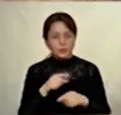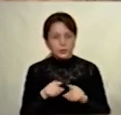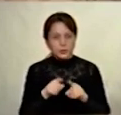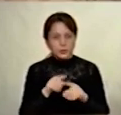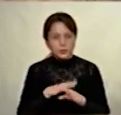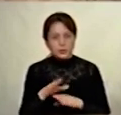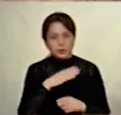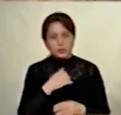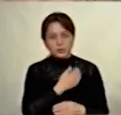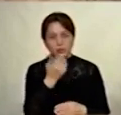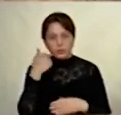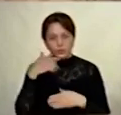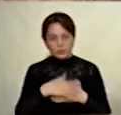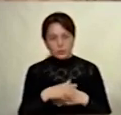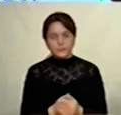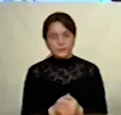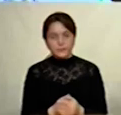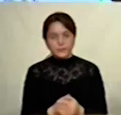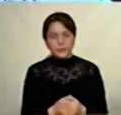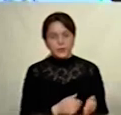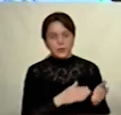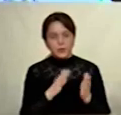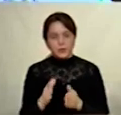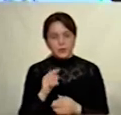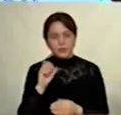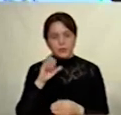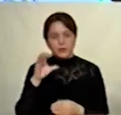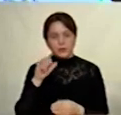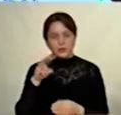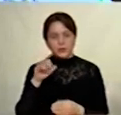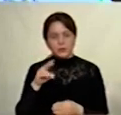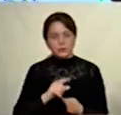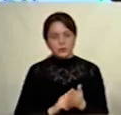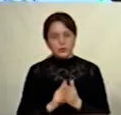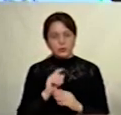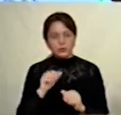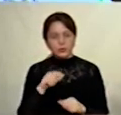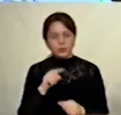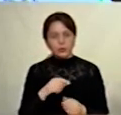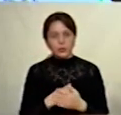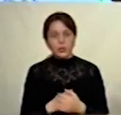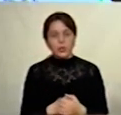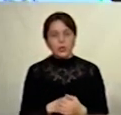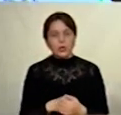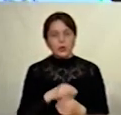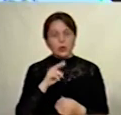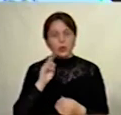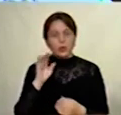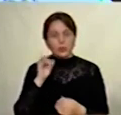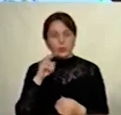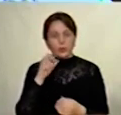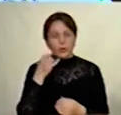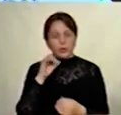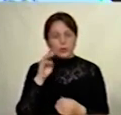oldik. Sizlarga tushunarli bo'lgan bo'lsa, keyingi masalaga o'tamiz. Bu masalada ko'paytmalar berilgan,